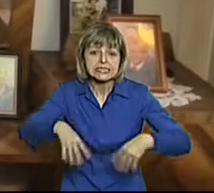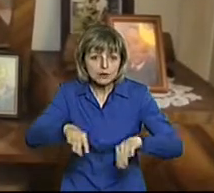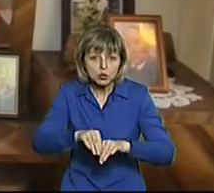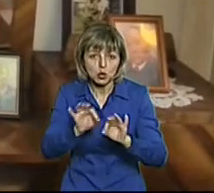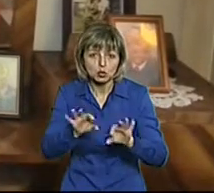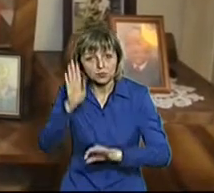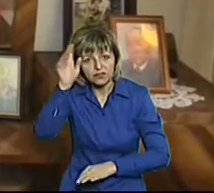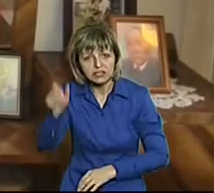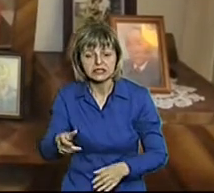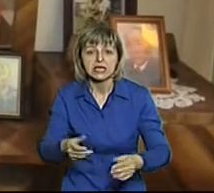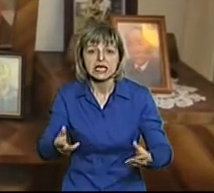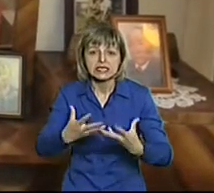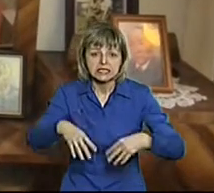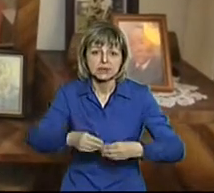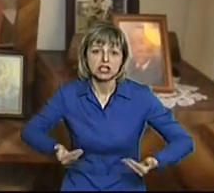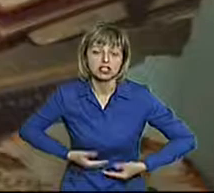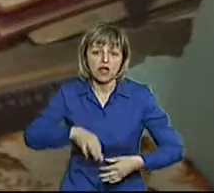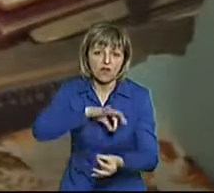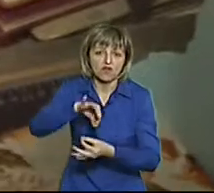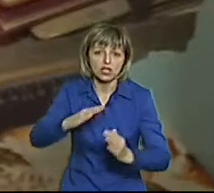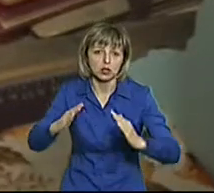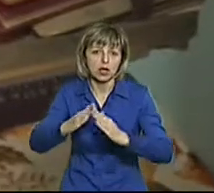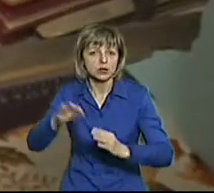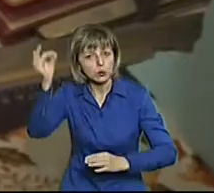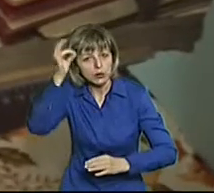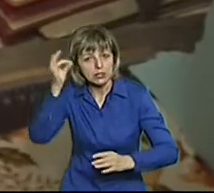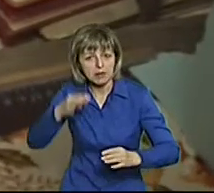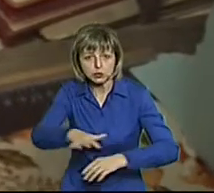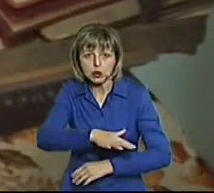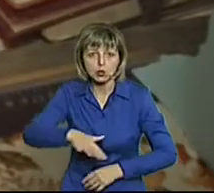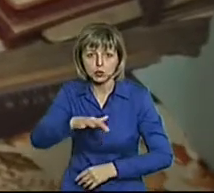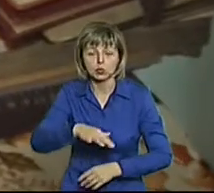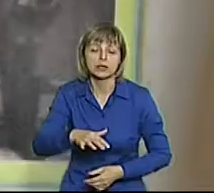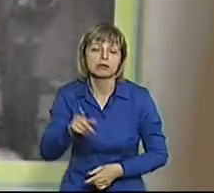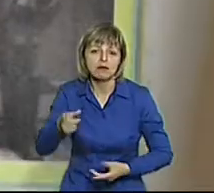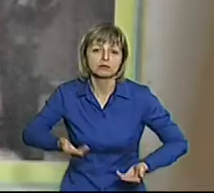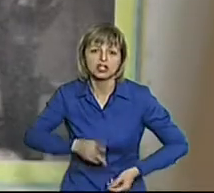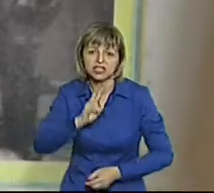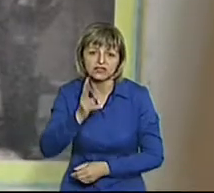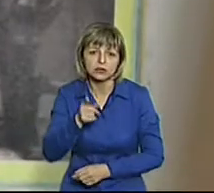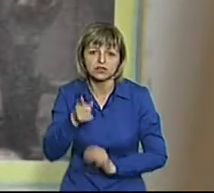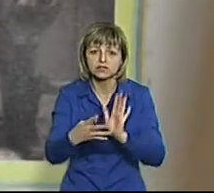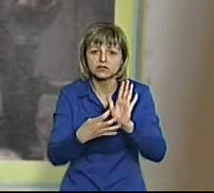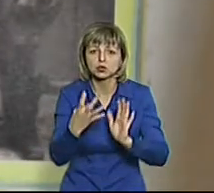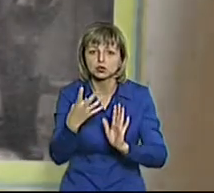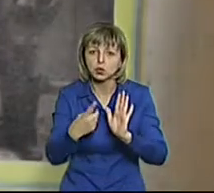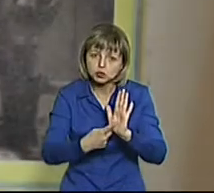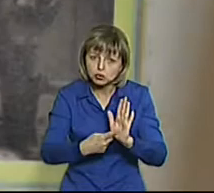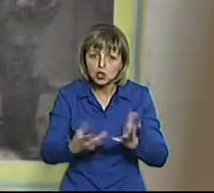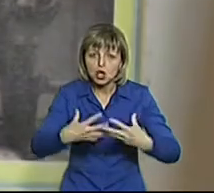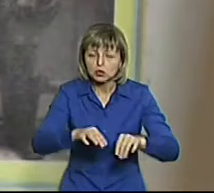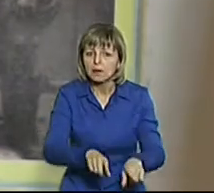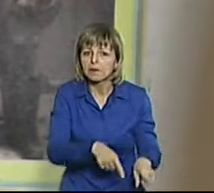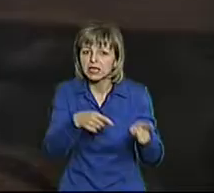розповідає чоловік, родина оселилася у вільну хату німецької колонії Люксембург. Там прожили 2 роки. 1946-го